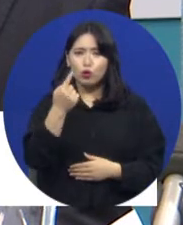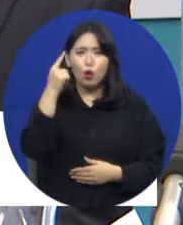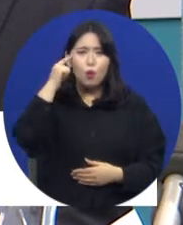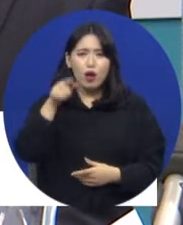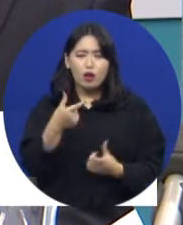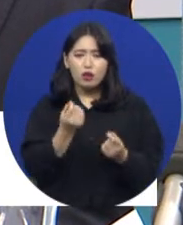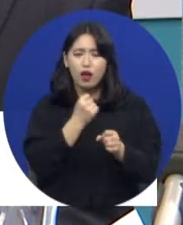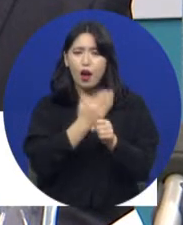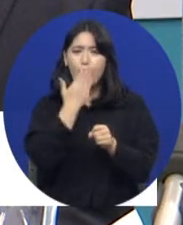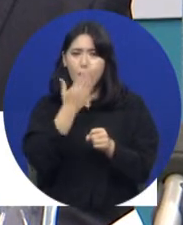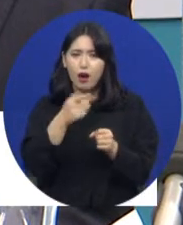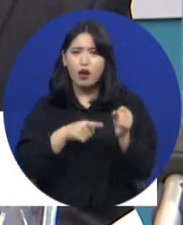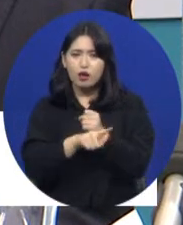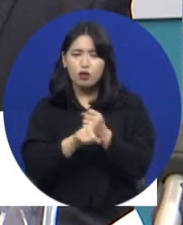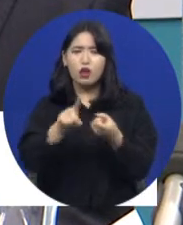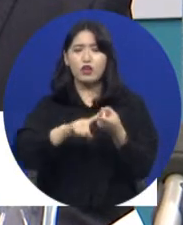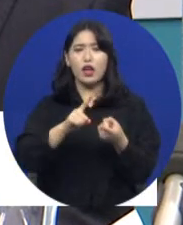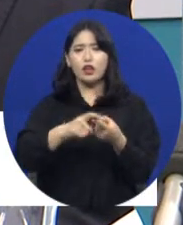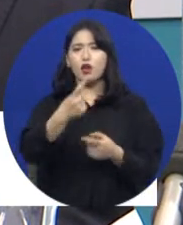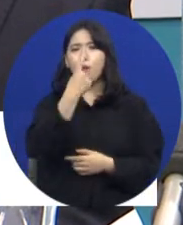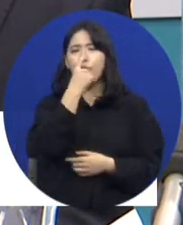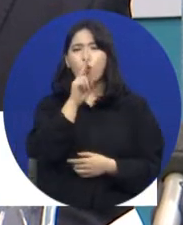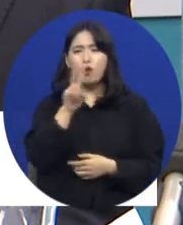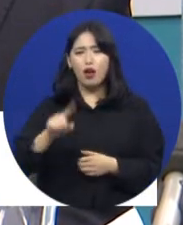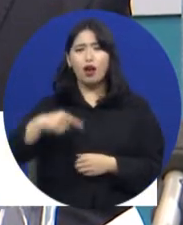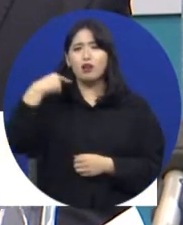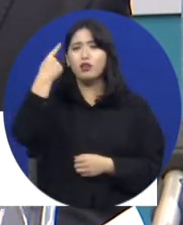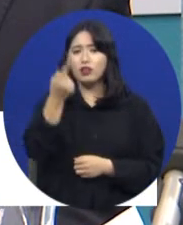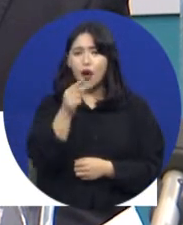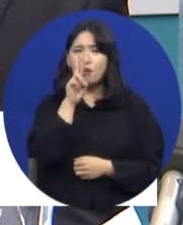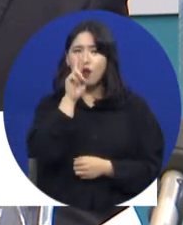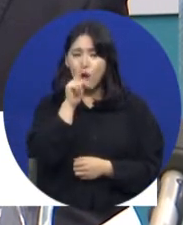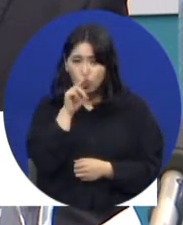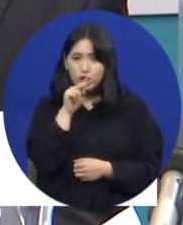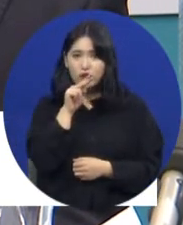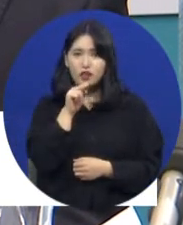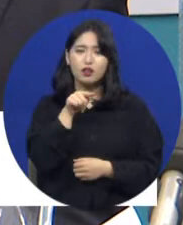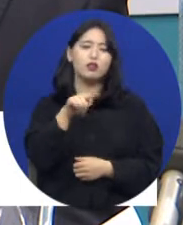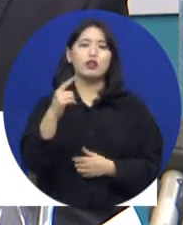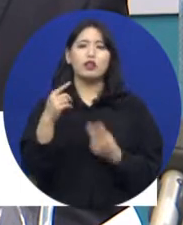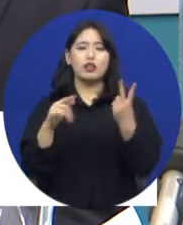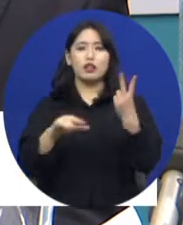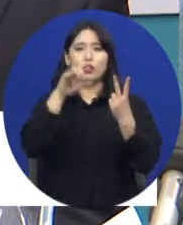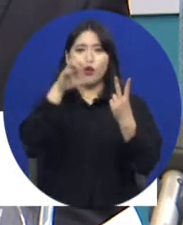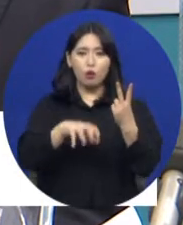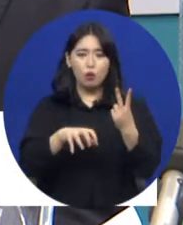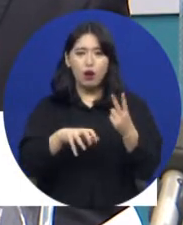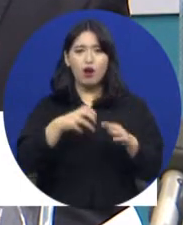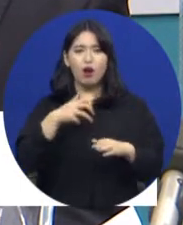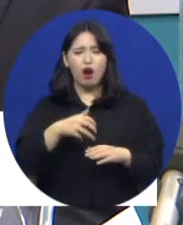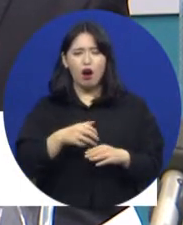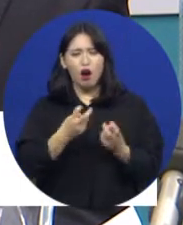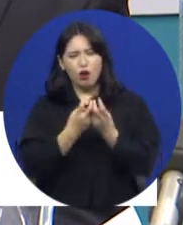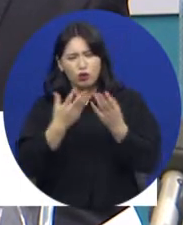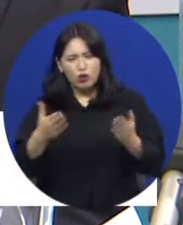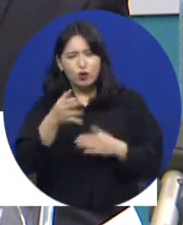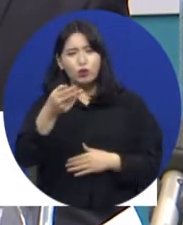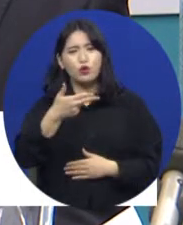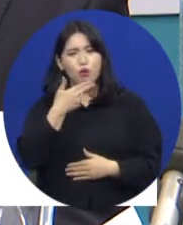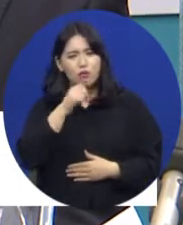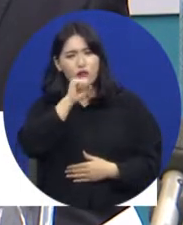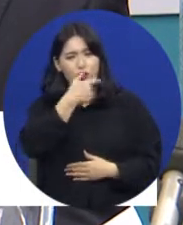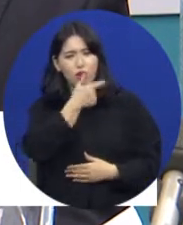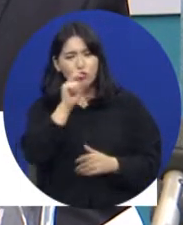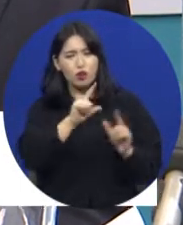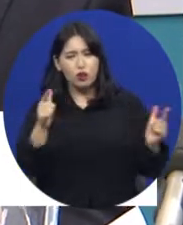할 수 있었는지 배워야 다음에 래도 혹시라도 이 공항을 덮 마지못해서 돈이 없다든가 예산이